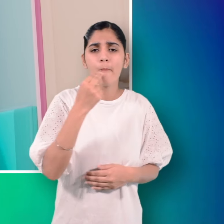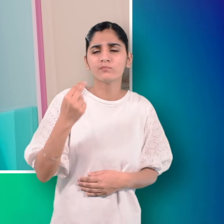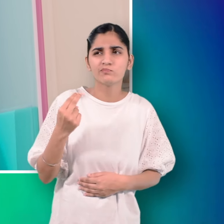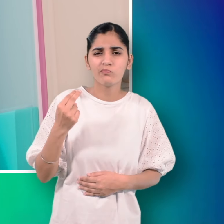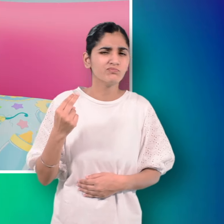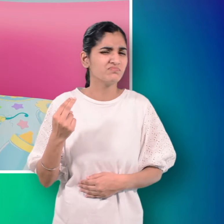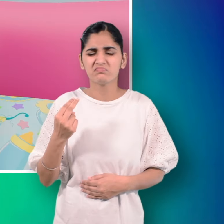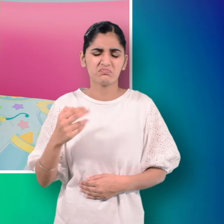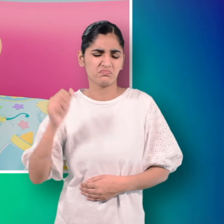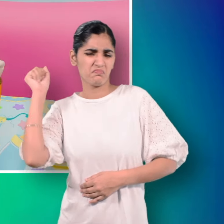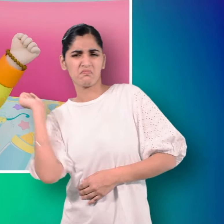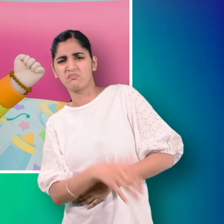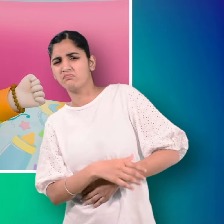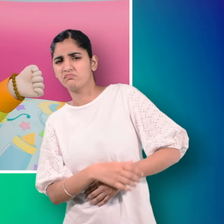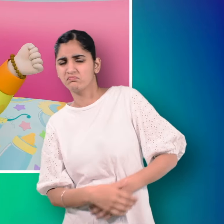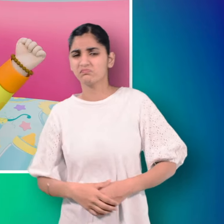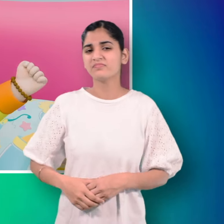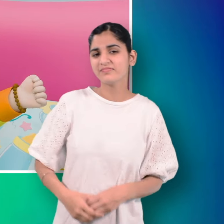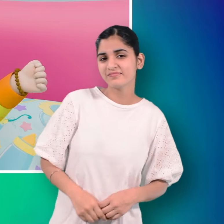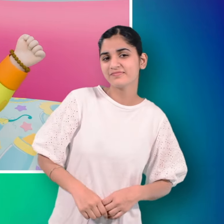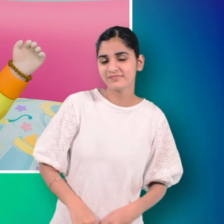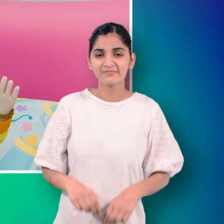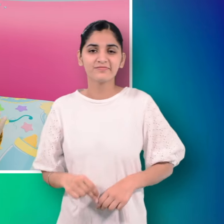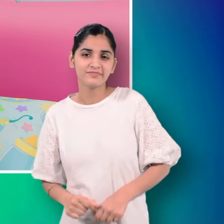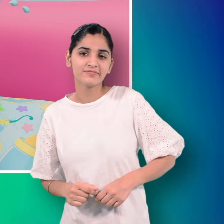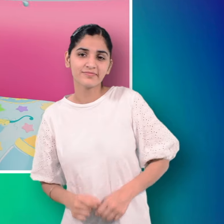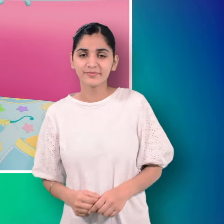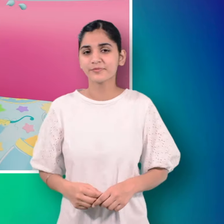ने चॉकलेट बिल्कुल न खाई